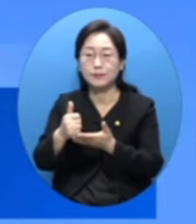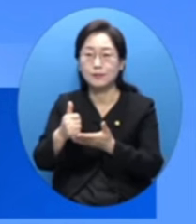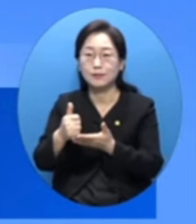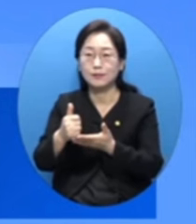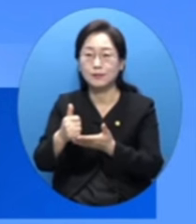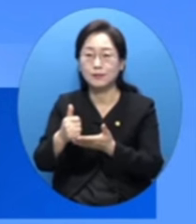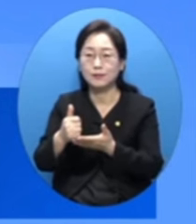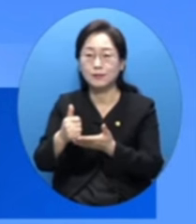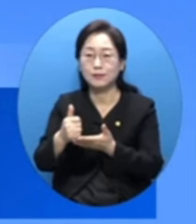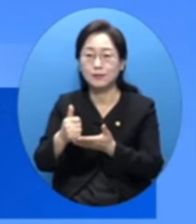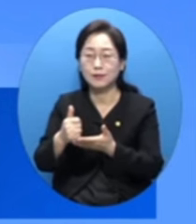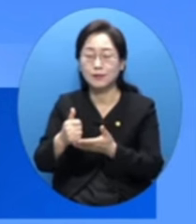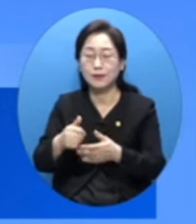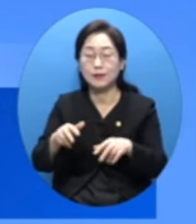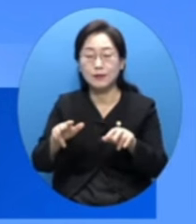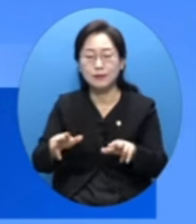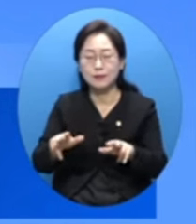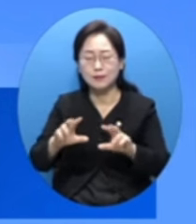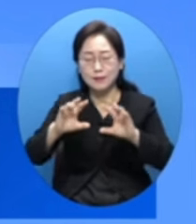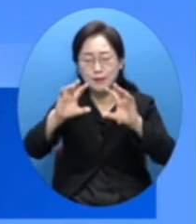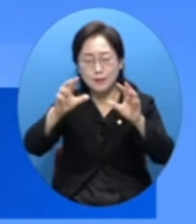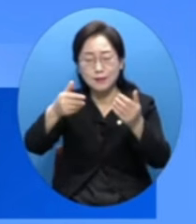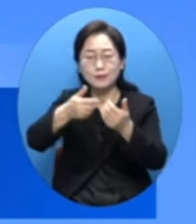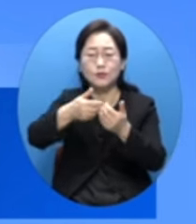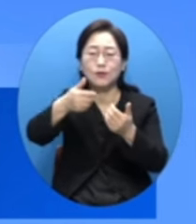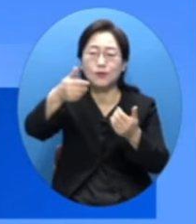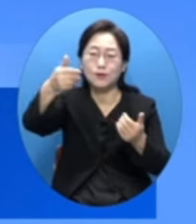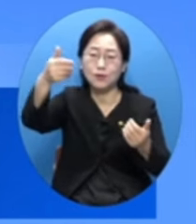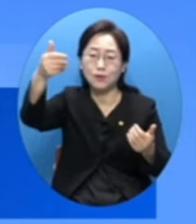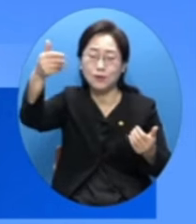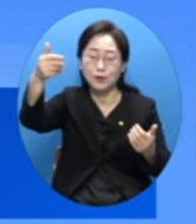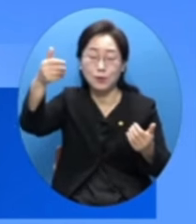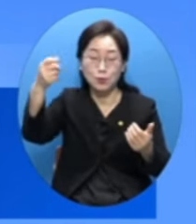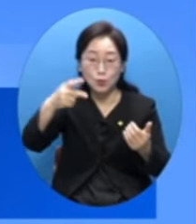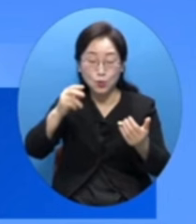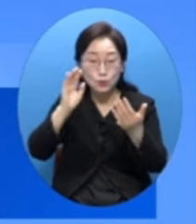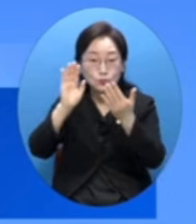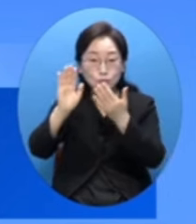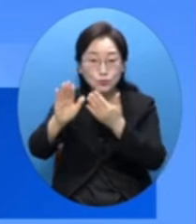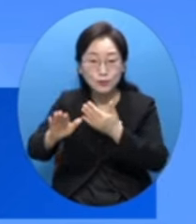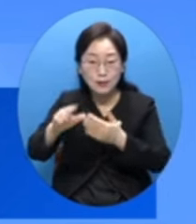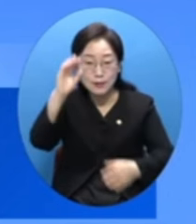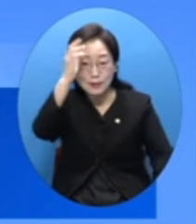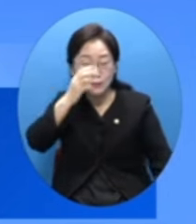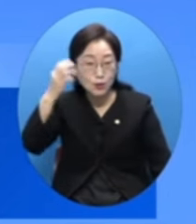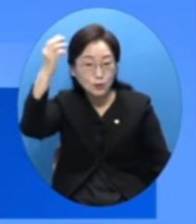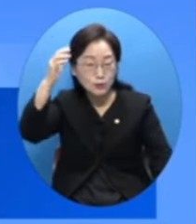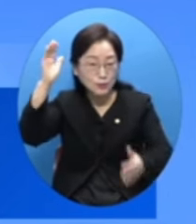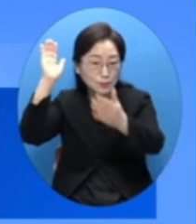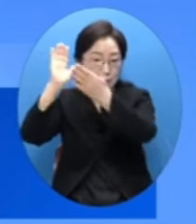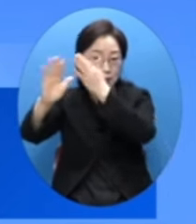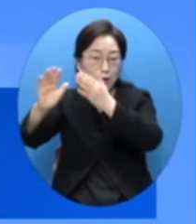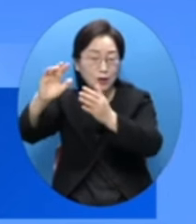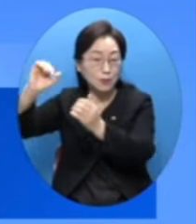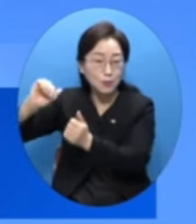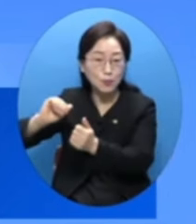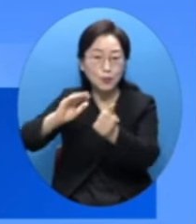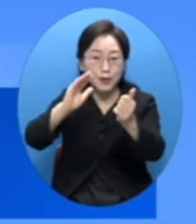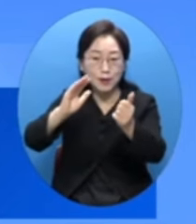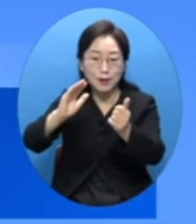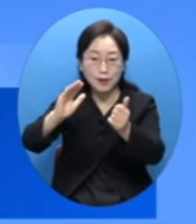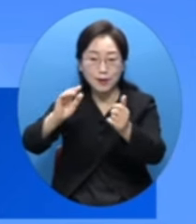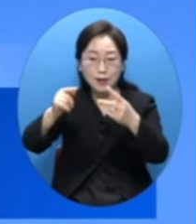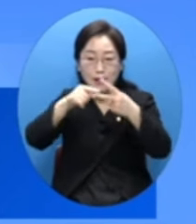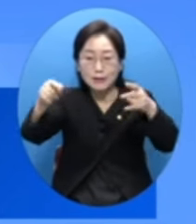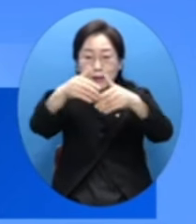예수님이 이제이 세상을 떠나실 것과 예수님 떠나신 후에 성령을 보내 주실 것을 말씀하시는 다락방 강화가